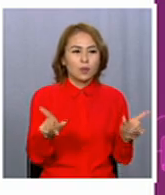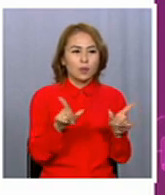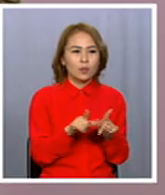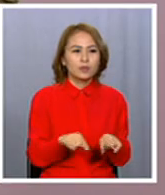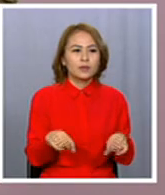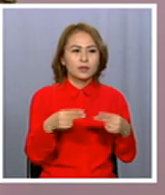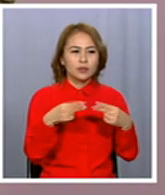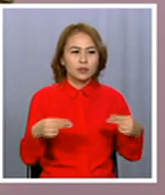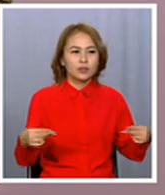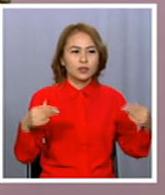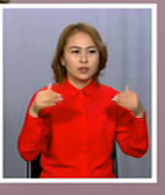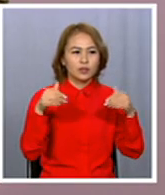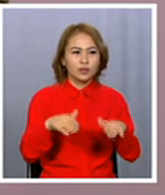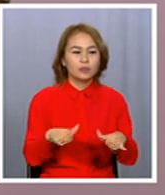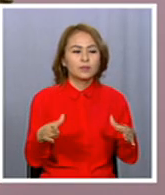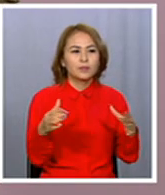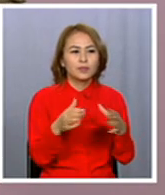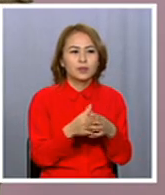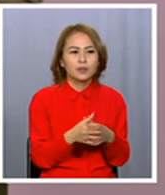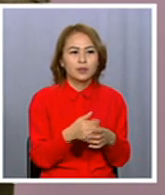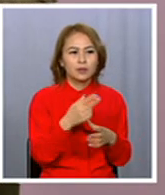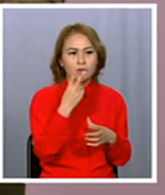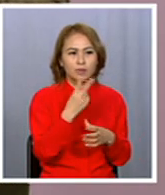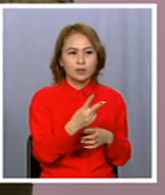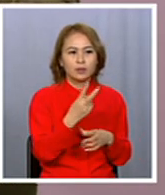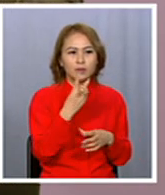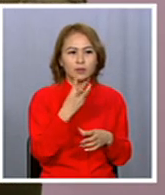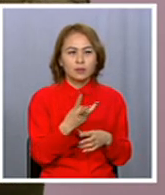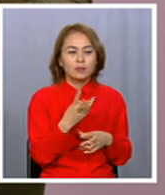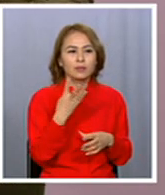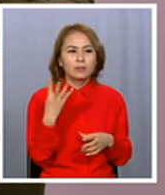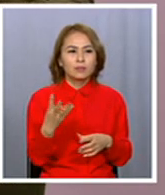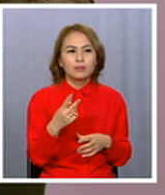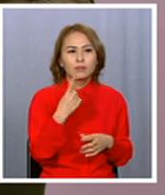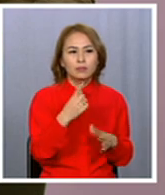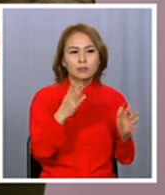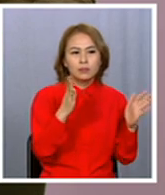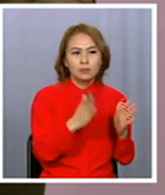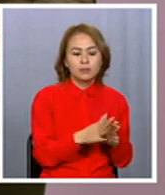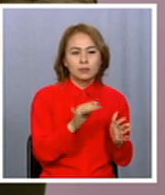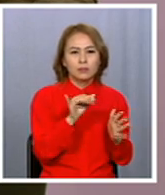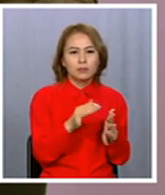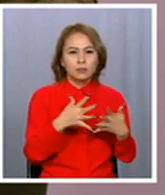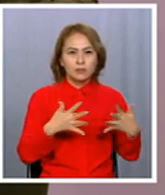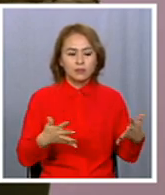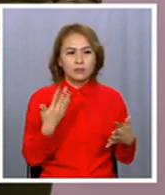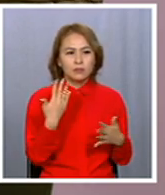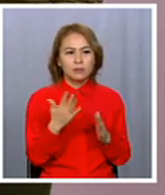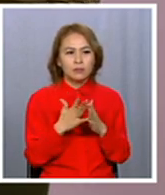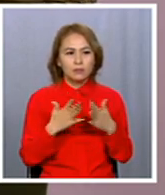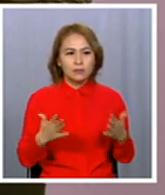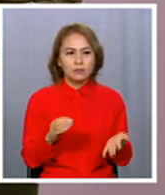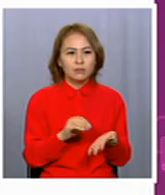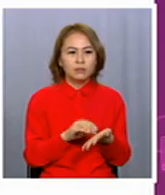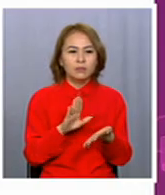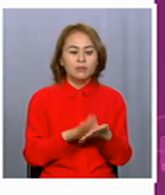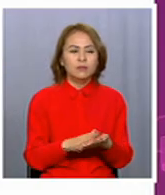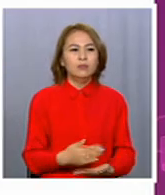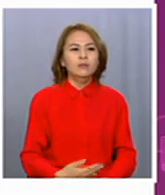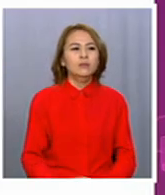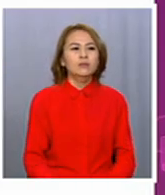яғни Y белгісізі 1-ден артық, 5-тен кем теңсіздігінің шешімдер жиыны болып